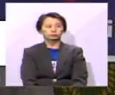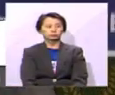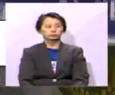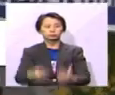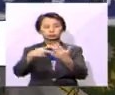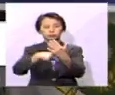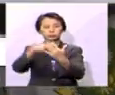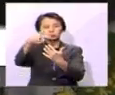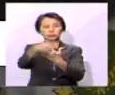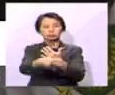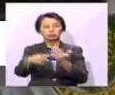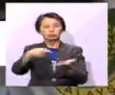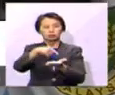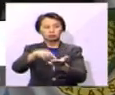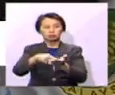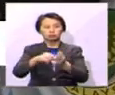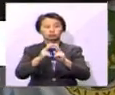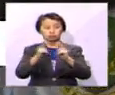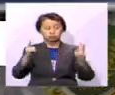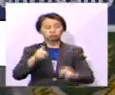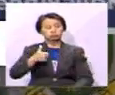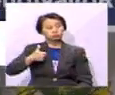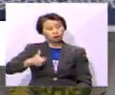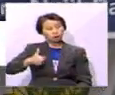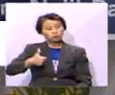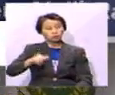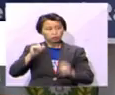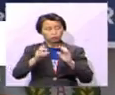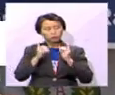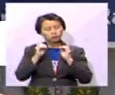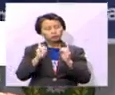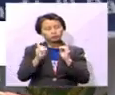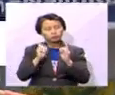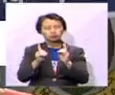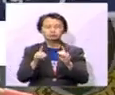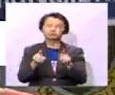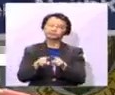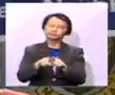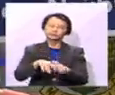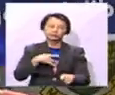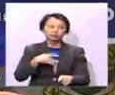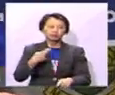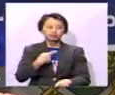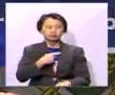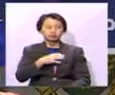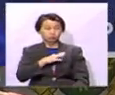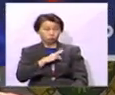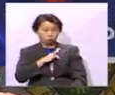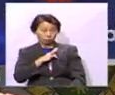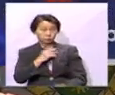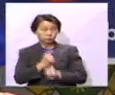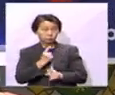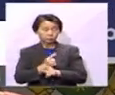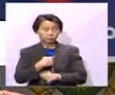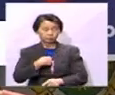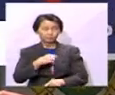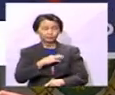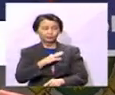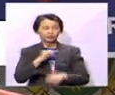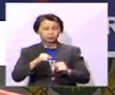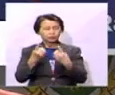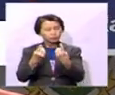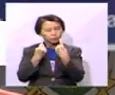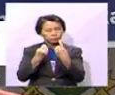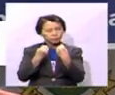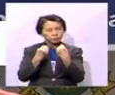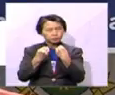Program ni ada pun memang bagus lah. Lepas tu dia boleh didik rasa macam kita kan volunteer kan. Jadi dia boleh didik kita